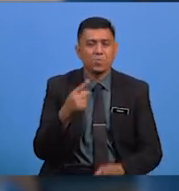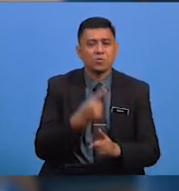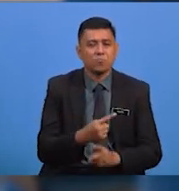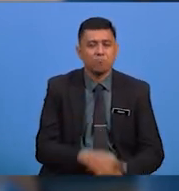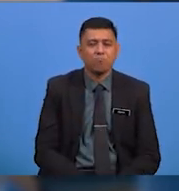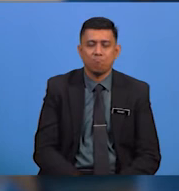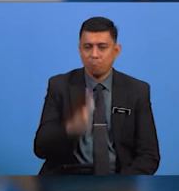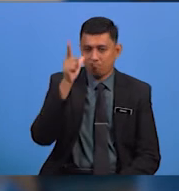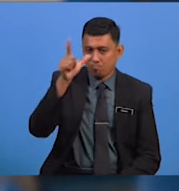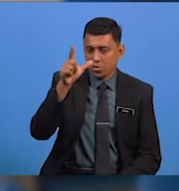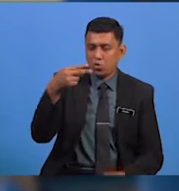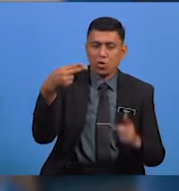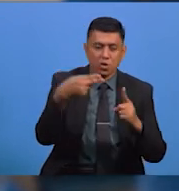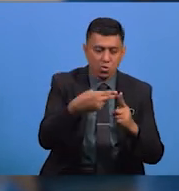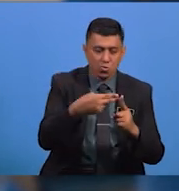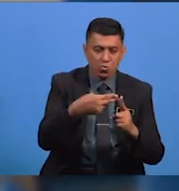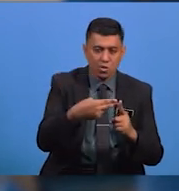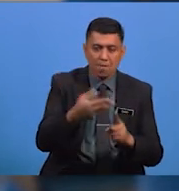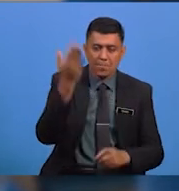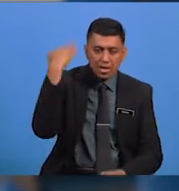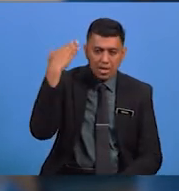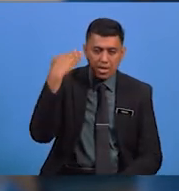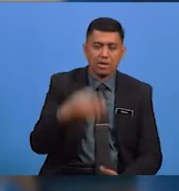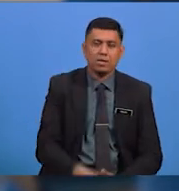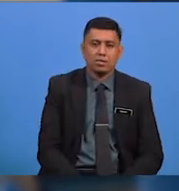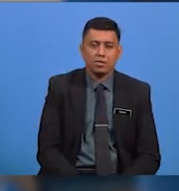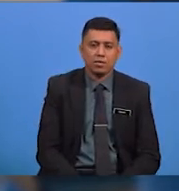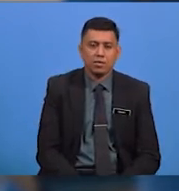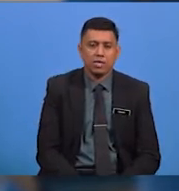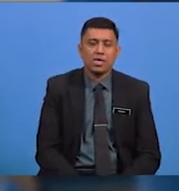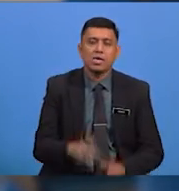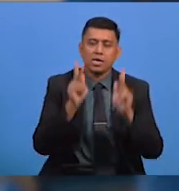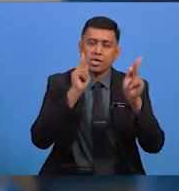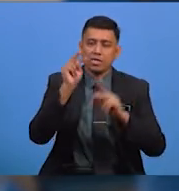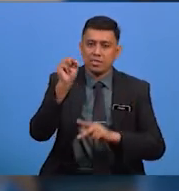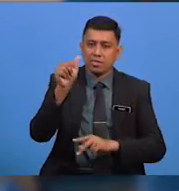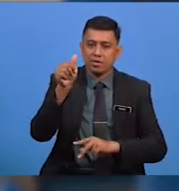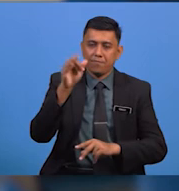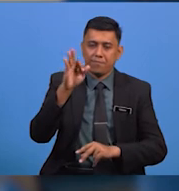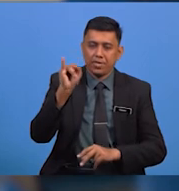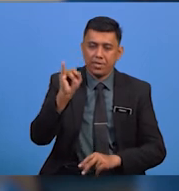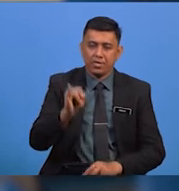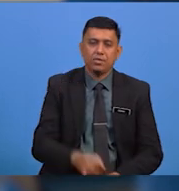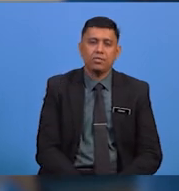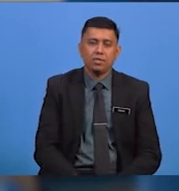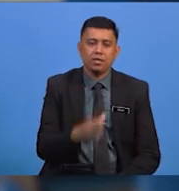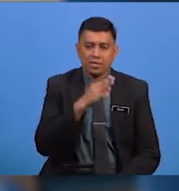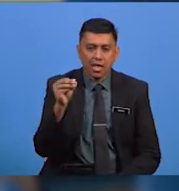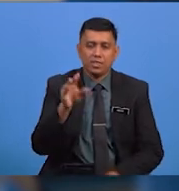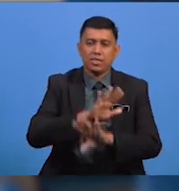Ya, lihat huruf di belakang perkataan kata nafi bukan